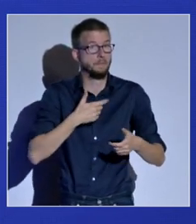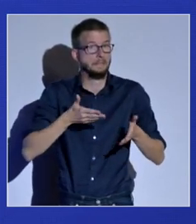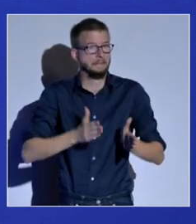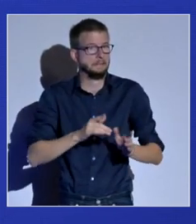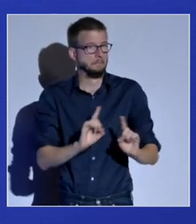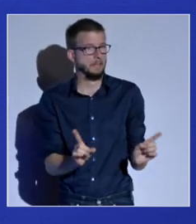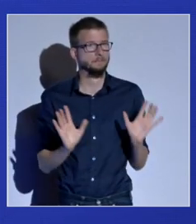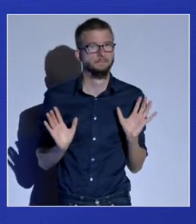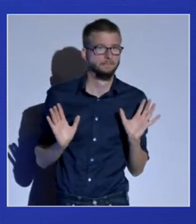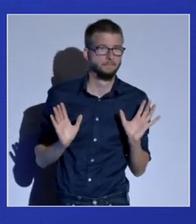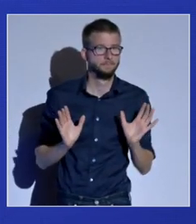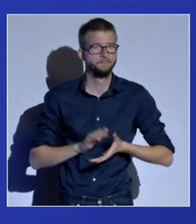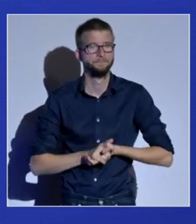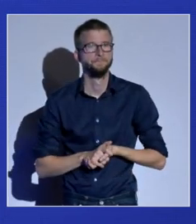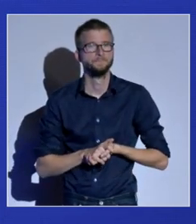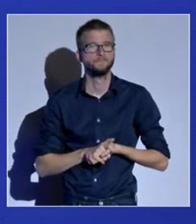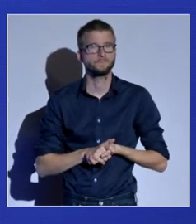Comme ça, il n'y a pas de risque.